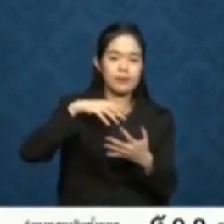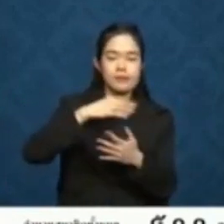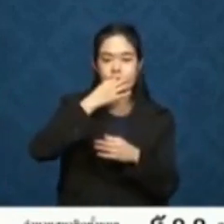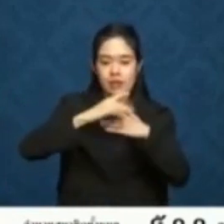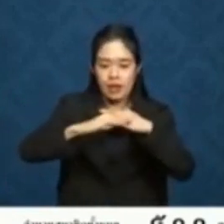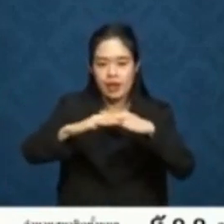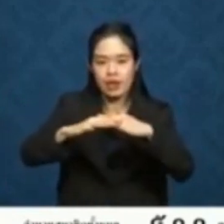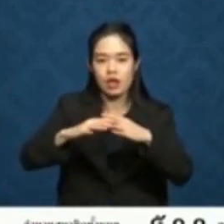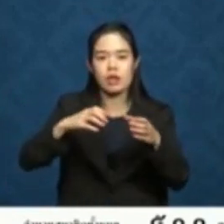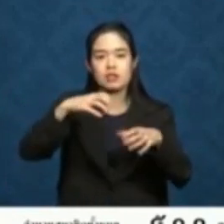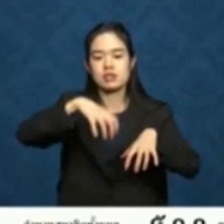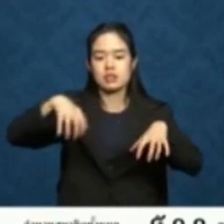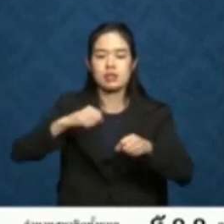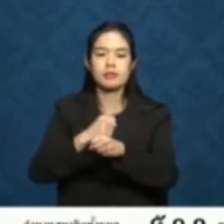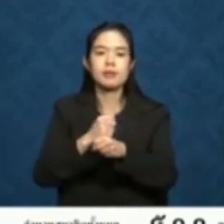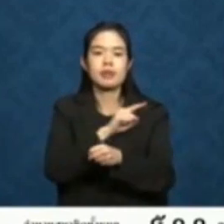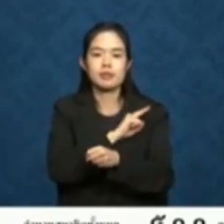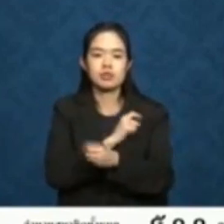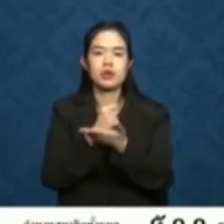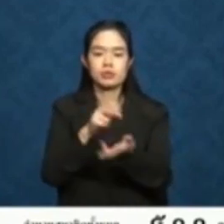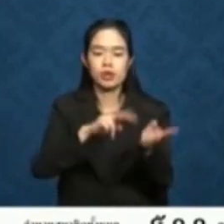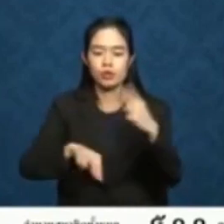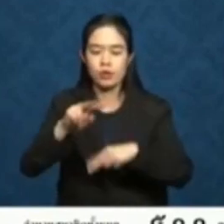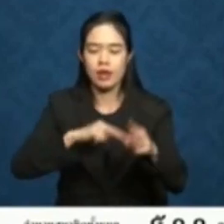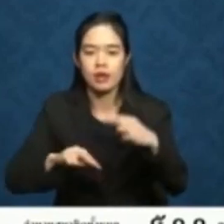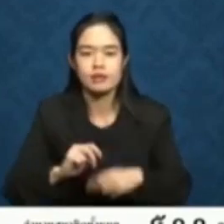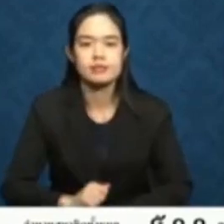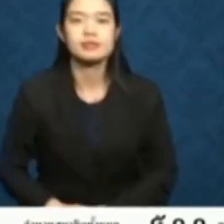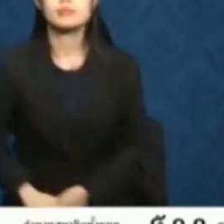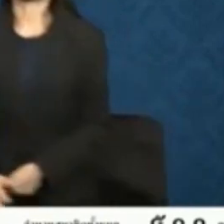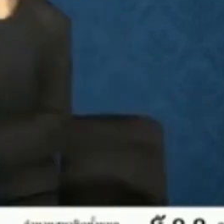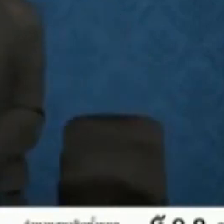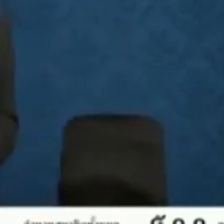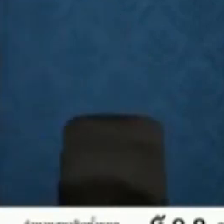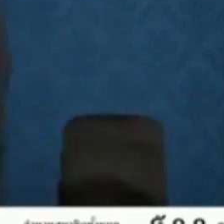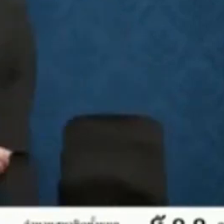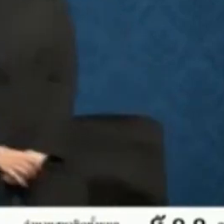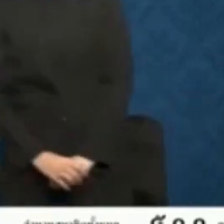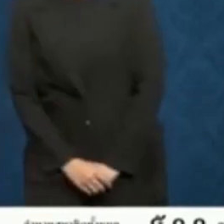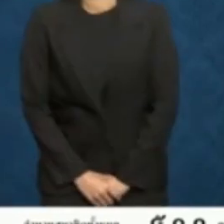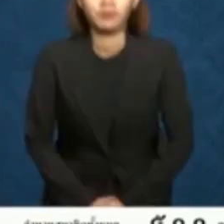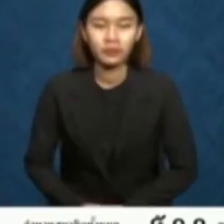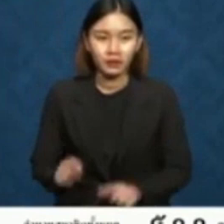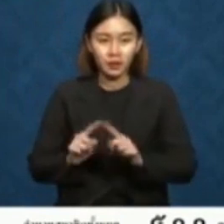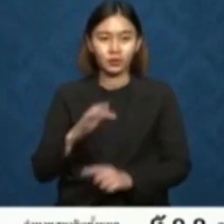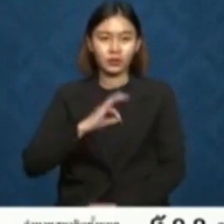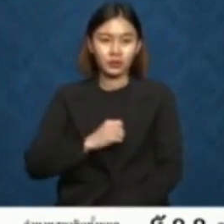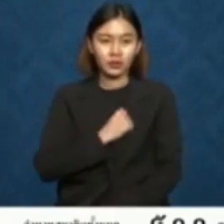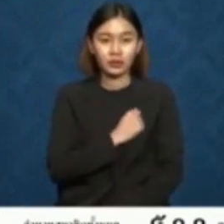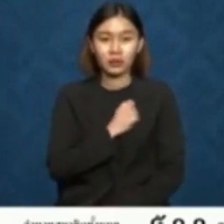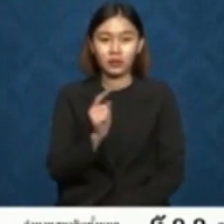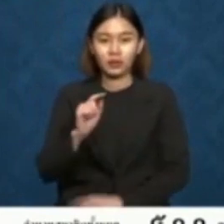จ้าท่าและหน่วยงานอื่นๆอีกมากมายครับแต่สิ่งที่น่าเสียใจที่สุดคือทุกคนก